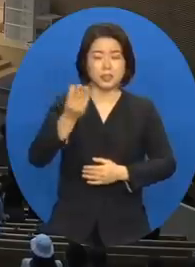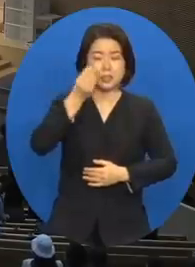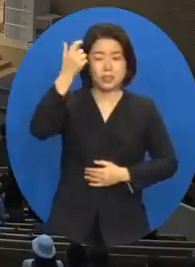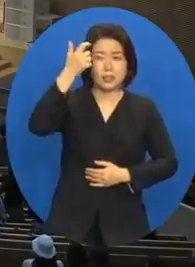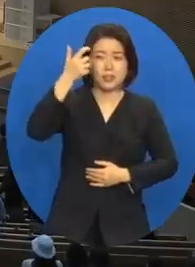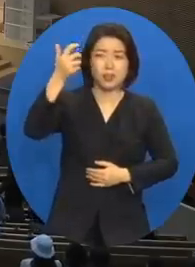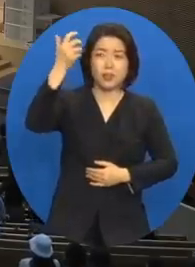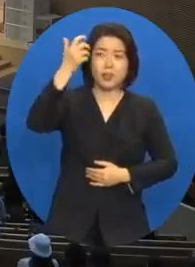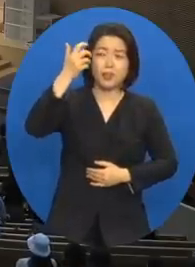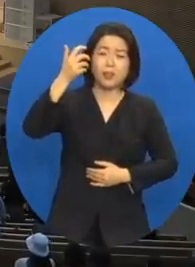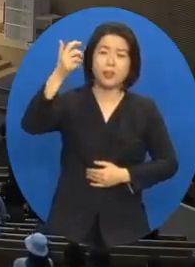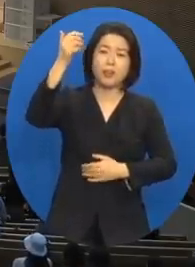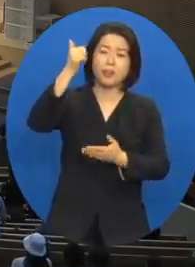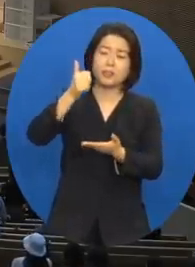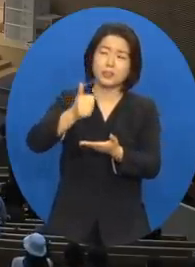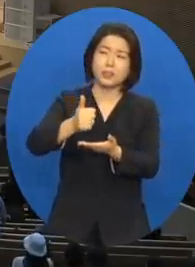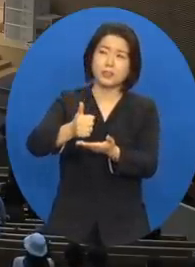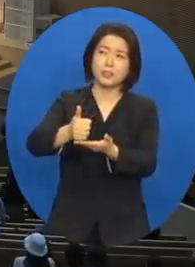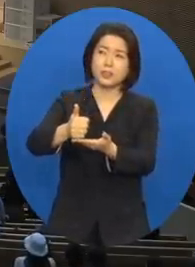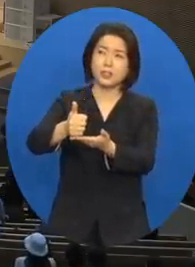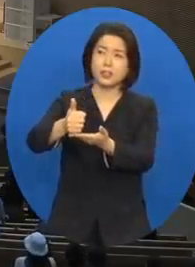살아계신